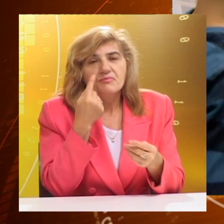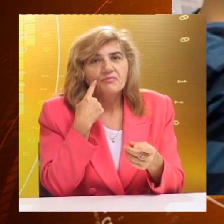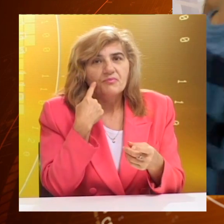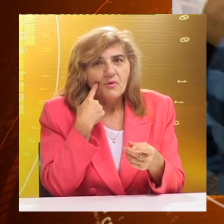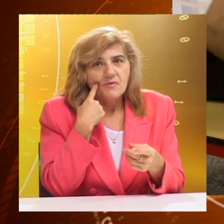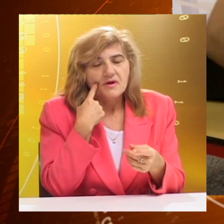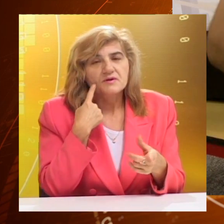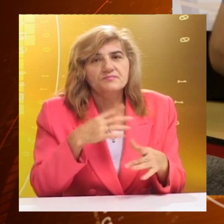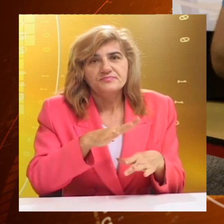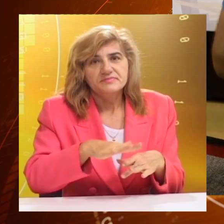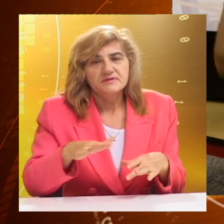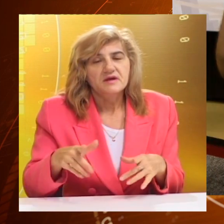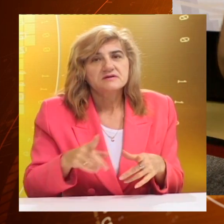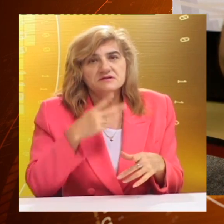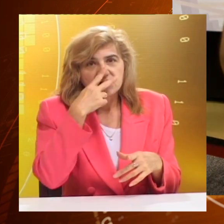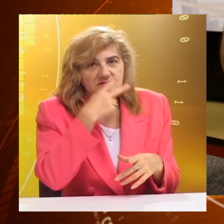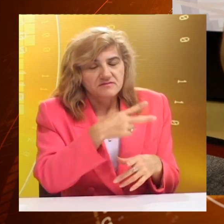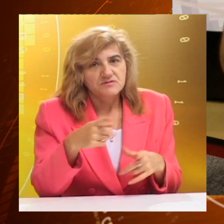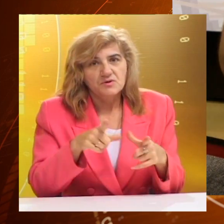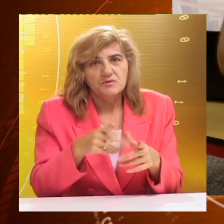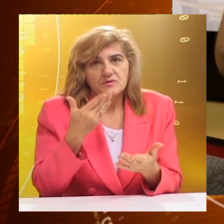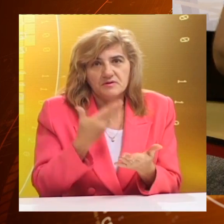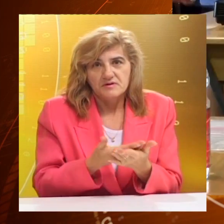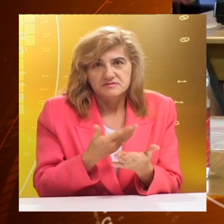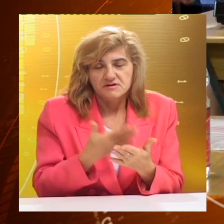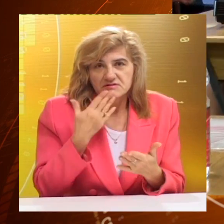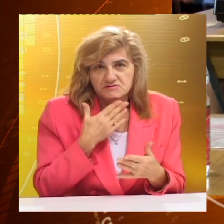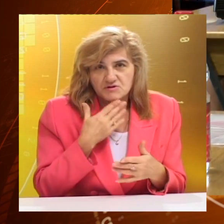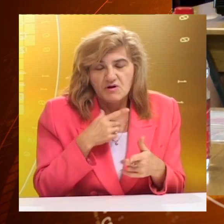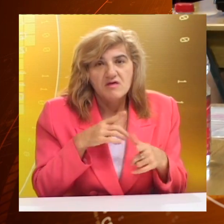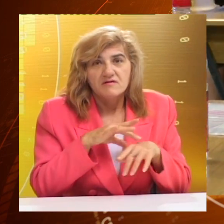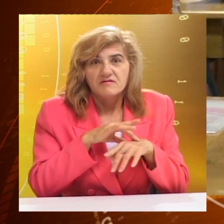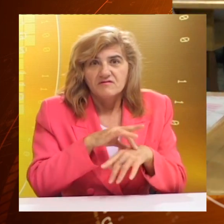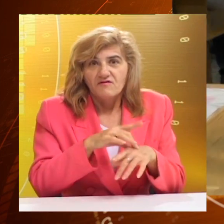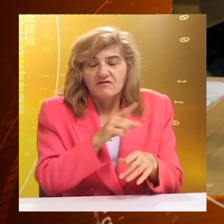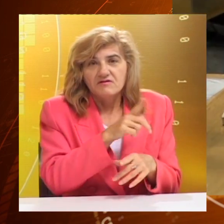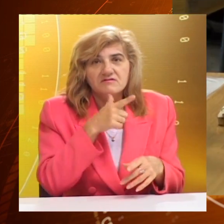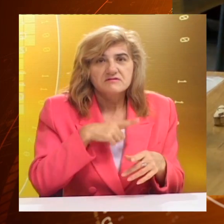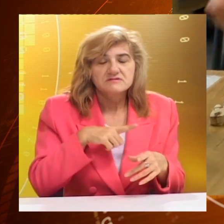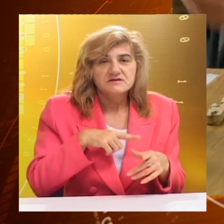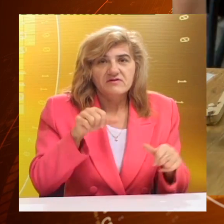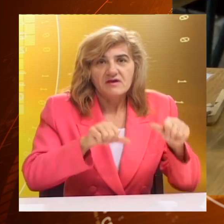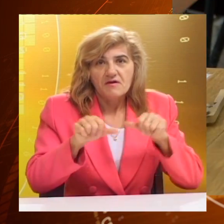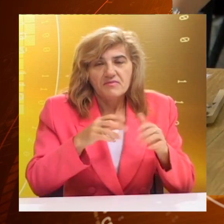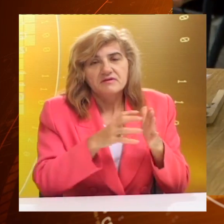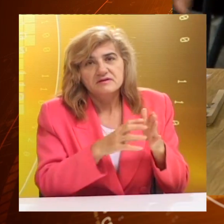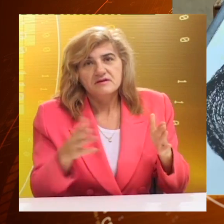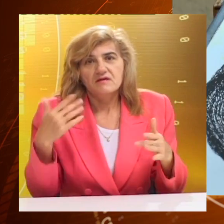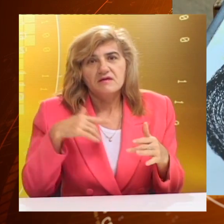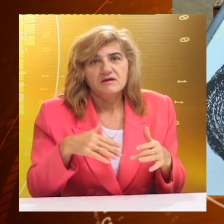su imala priliku da vide ono što se radi u osnovnim i srednjim školama, te organizatori ističu da im to može biti vodilja za dalje